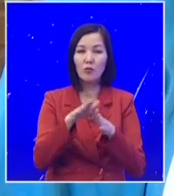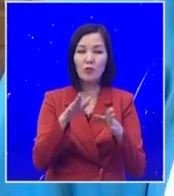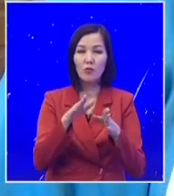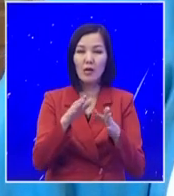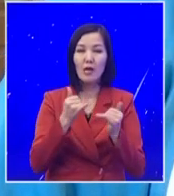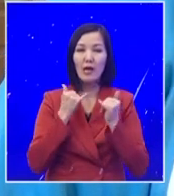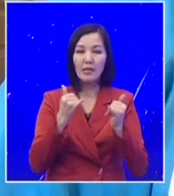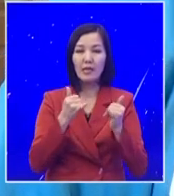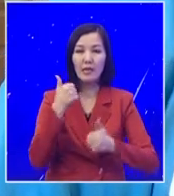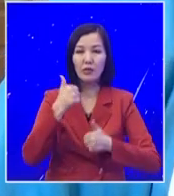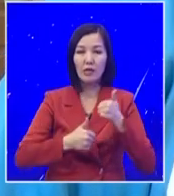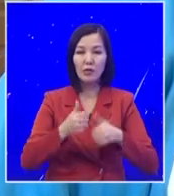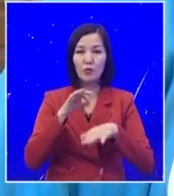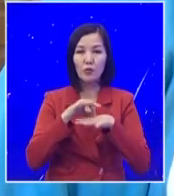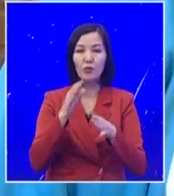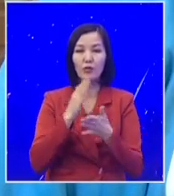отыр. Бұл жарысқа